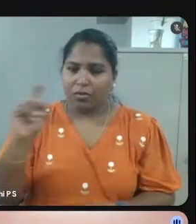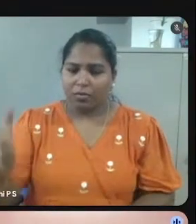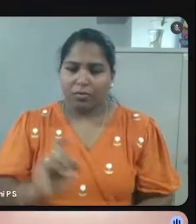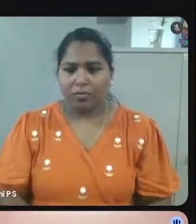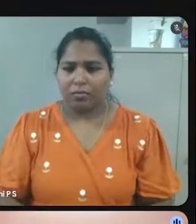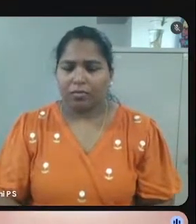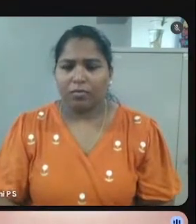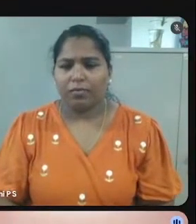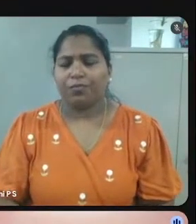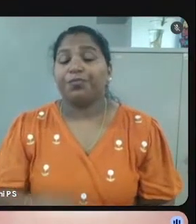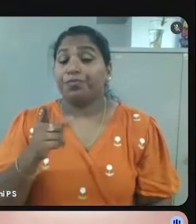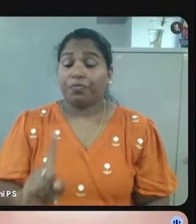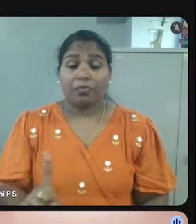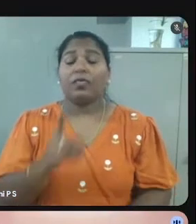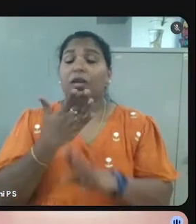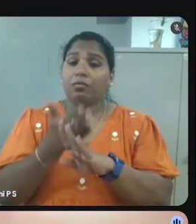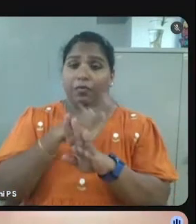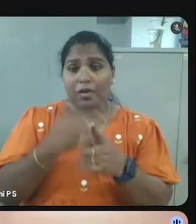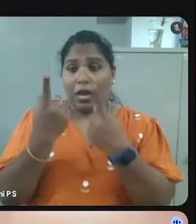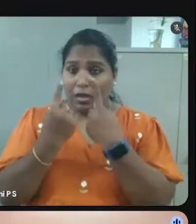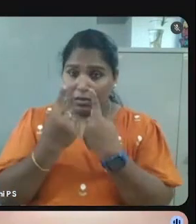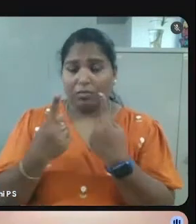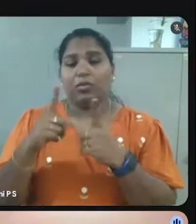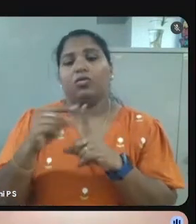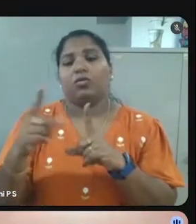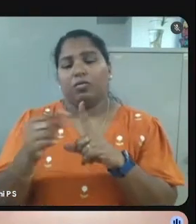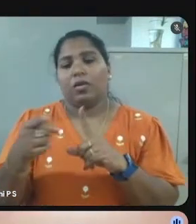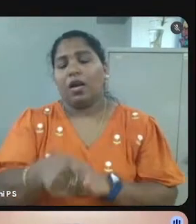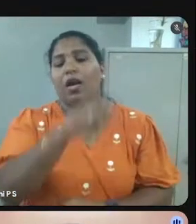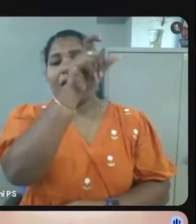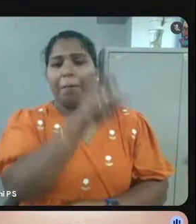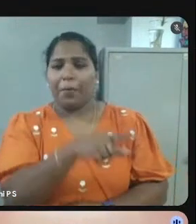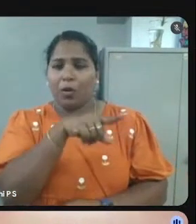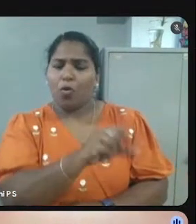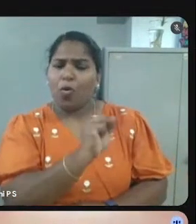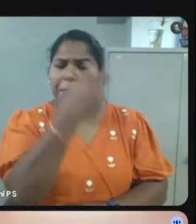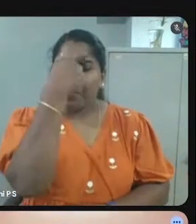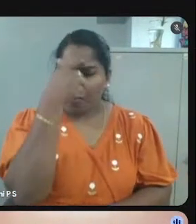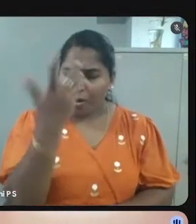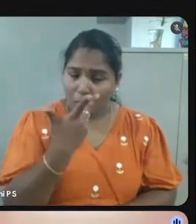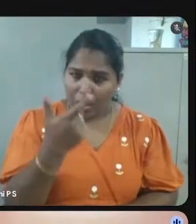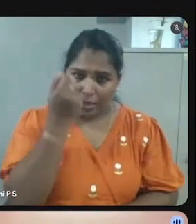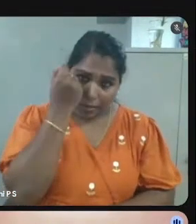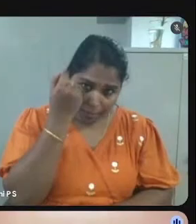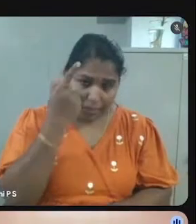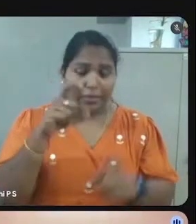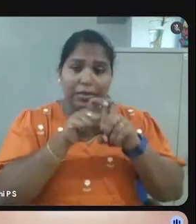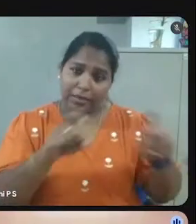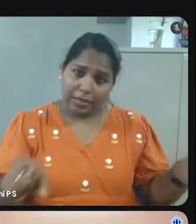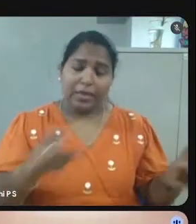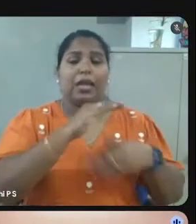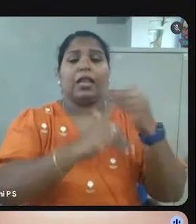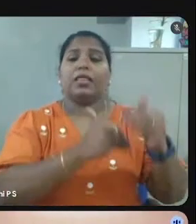അത് നമുക്ക് ഒരു അസസ്മെന്റ് ഉണ്ടല്ലോ, നമുക്ക് അസസ്മെന്റ് എടുത്ത് അവര് എന്തൊക്കെയാണ് പ്രോബ്ലം ഉണ്ടെന്ന് നോക്കിയിട്ട് ഇത് വളരെ